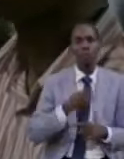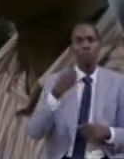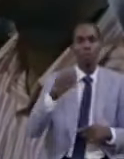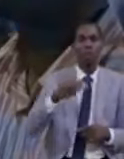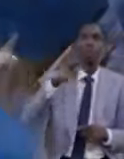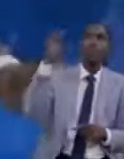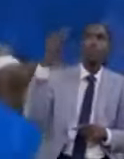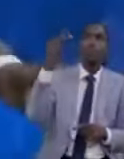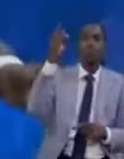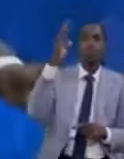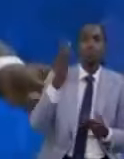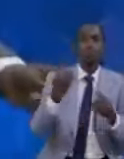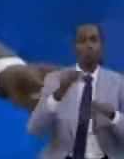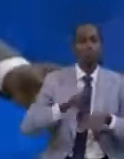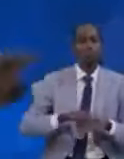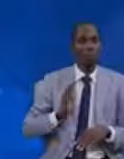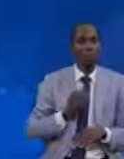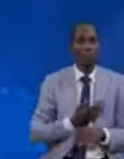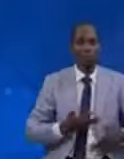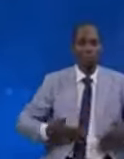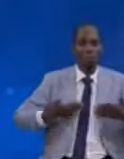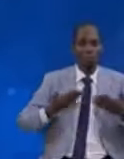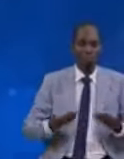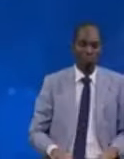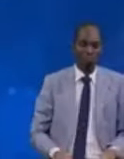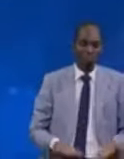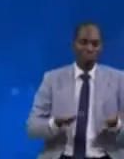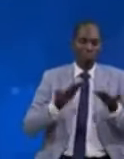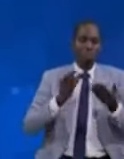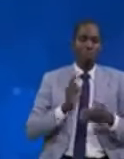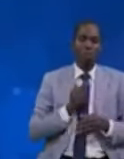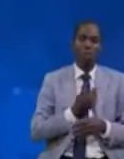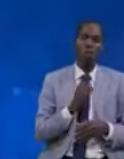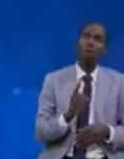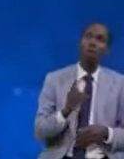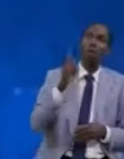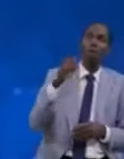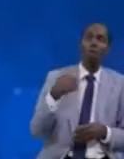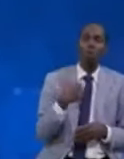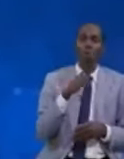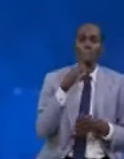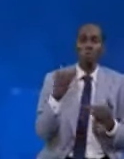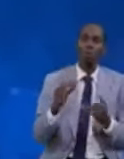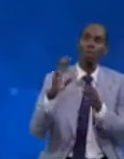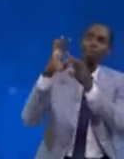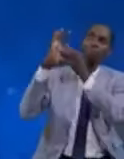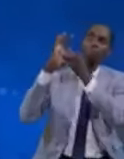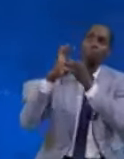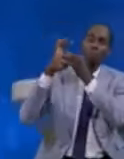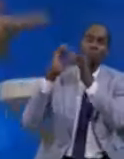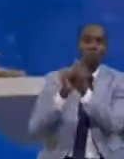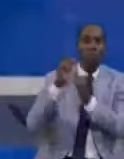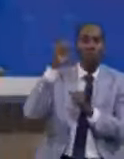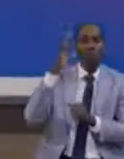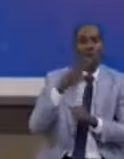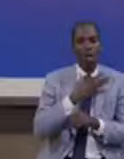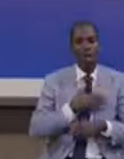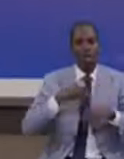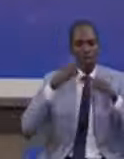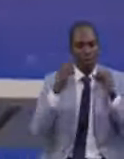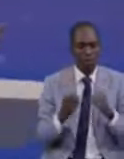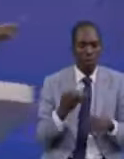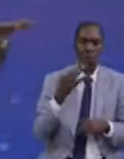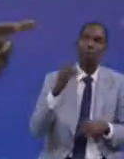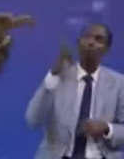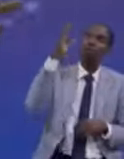vies et il nous relie à Dieu nous sommes réconciliés à Dieu et la puissance de Dieu et la bonté